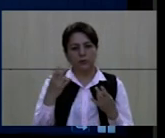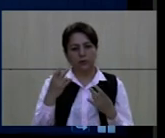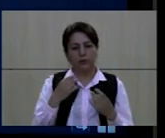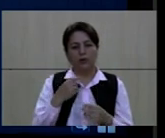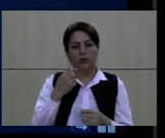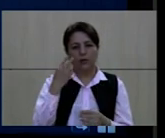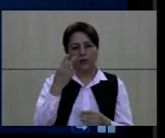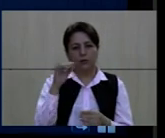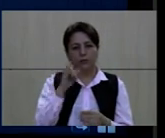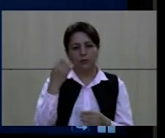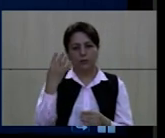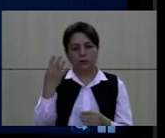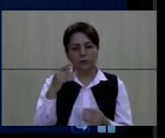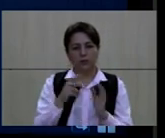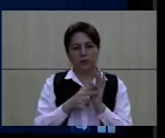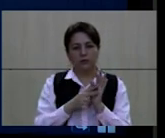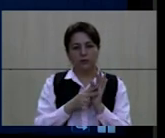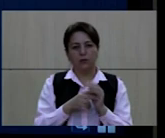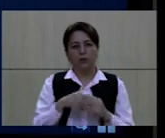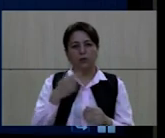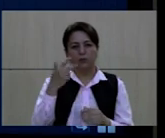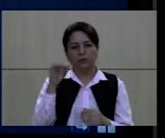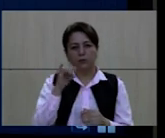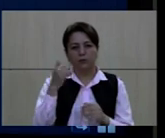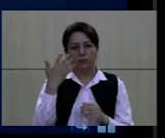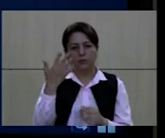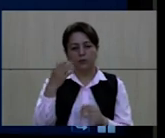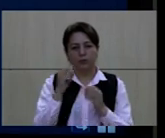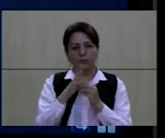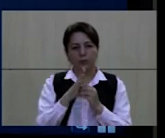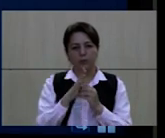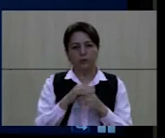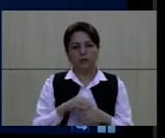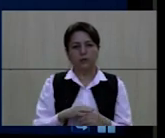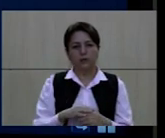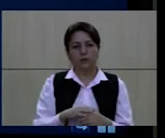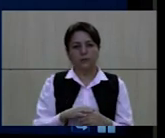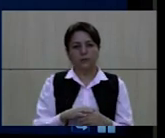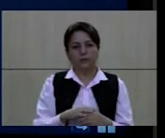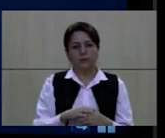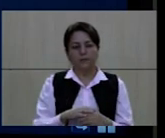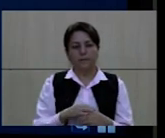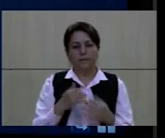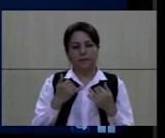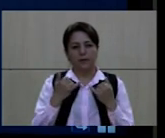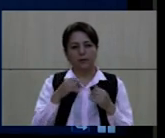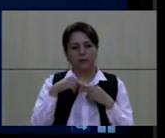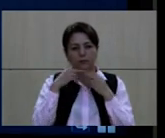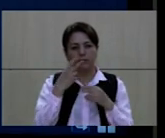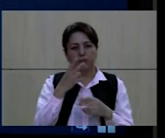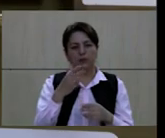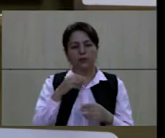2 ni 4 ga ko'paytirsak 8, 3 ni 5 ga ko'paytirsak 15. Endi e'tibor